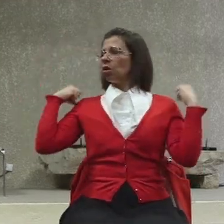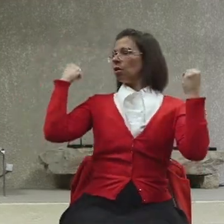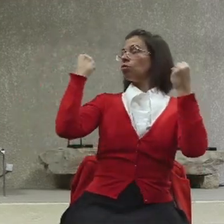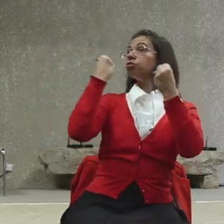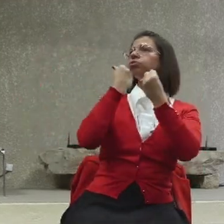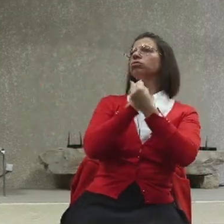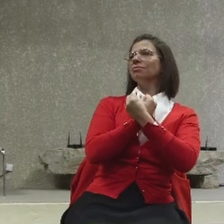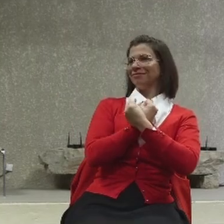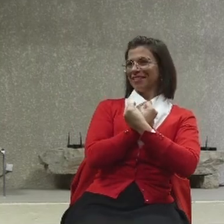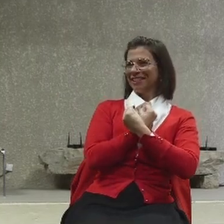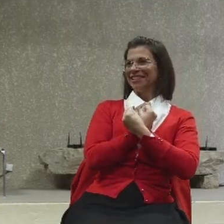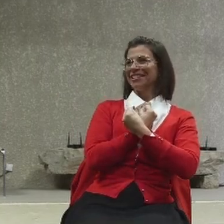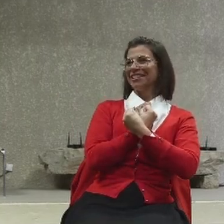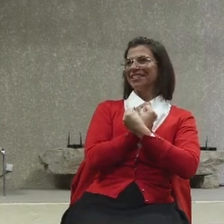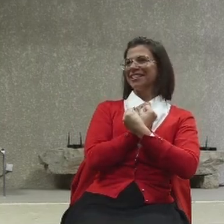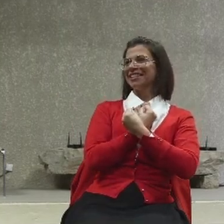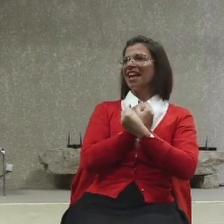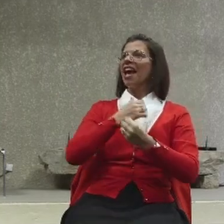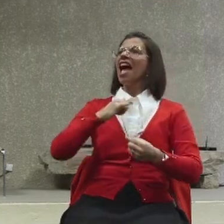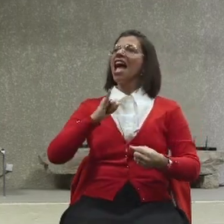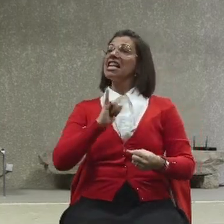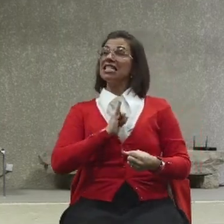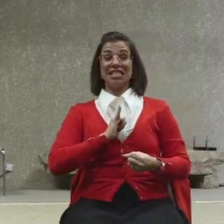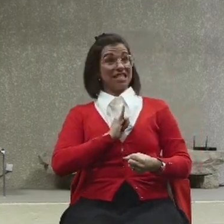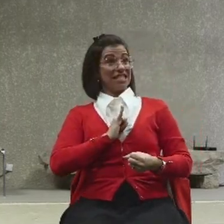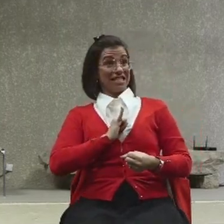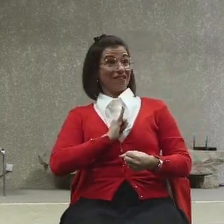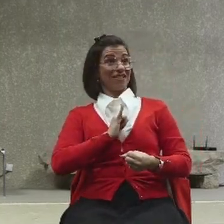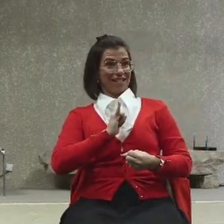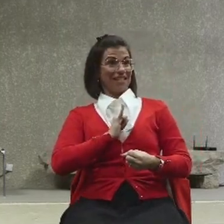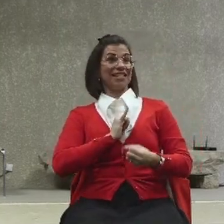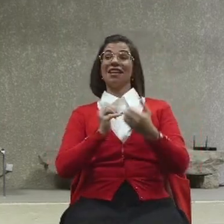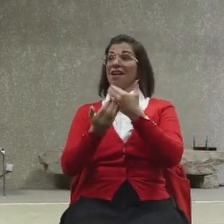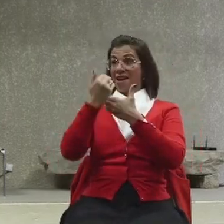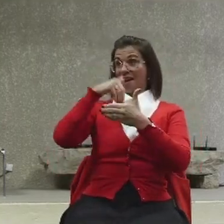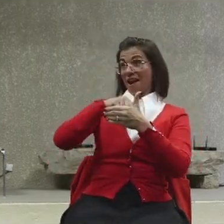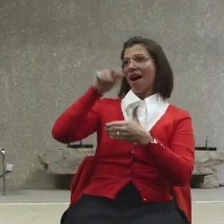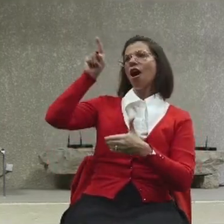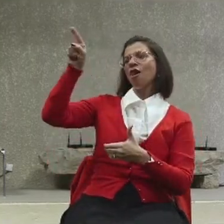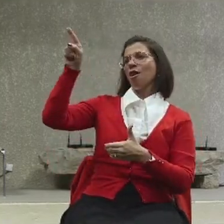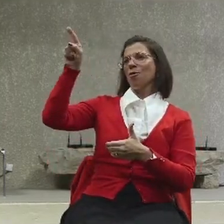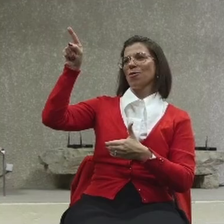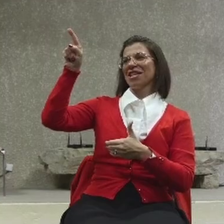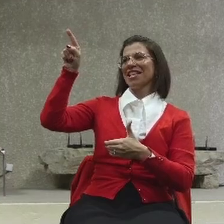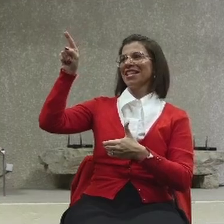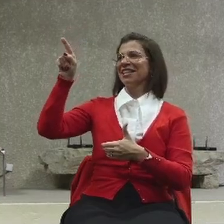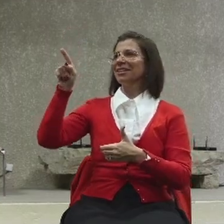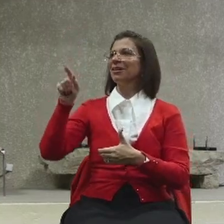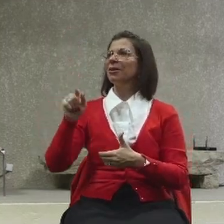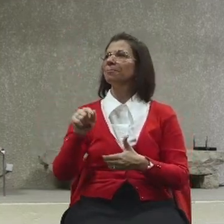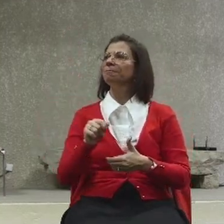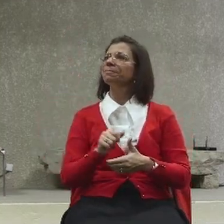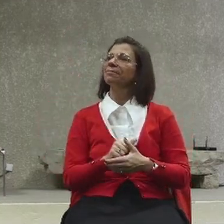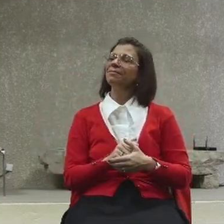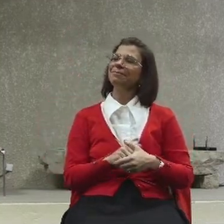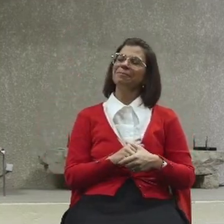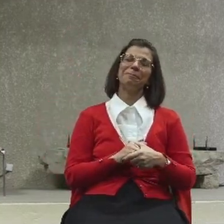pour manifester son royaume, il nous faut être sûr de notre identité. C'est pour ça qu'on a beaucoup insisté